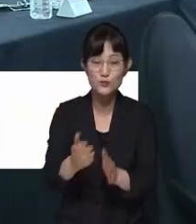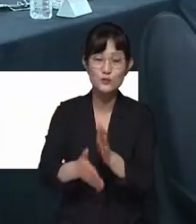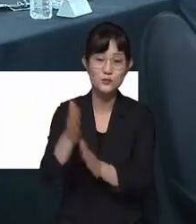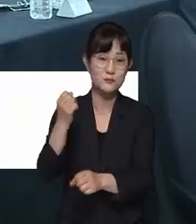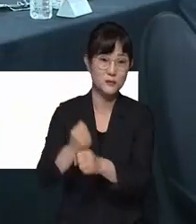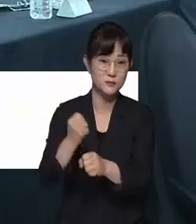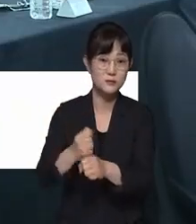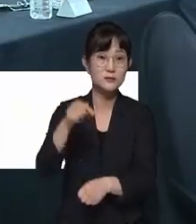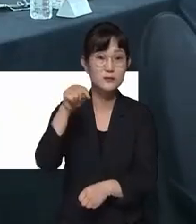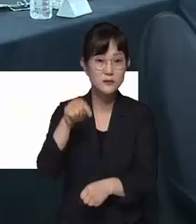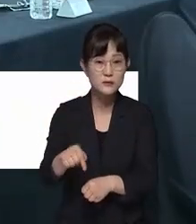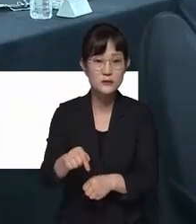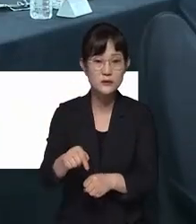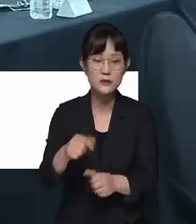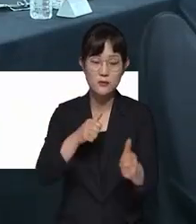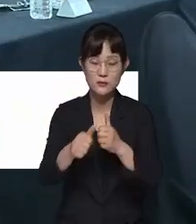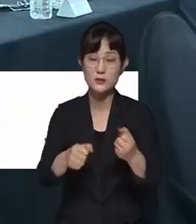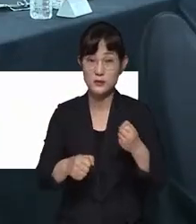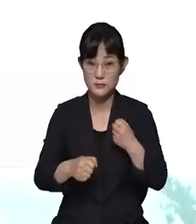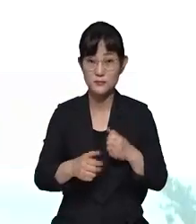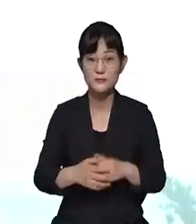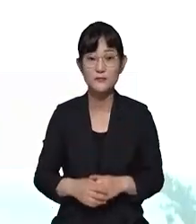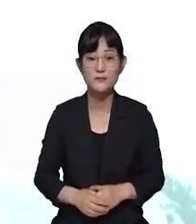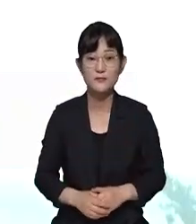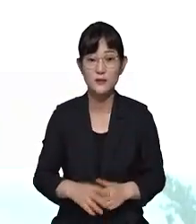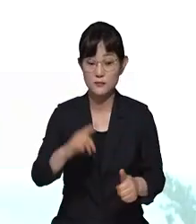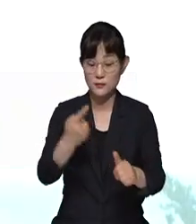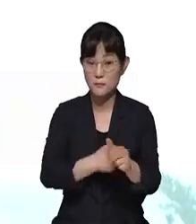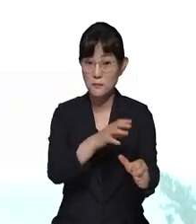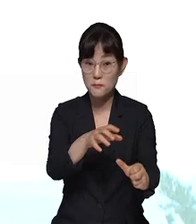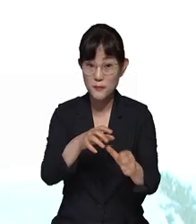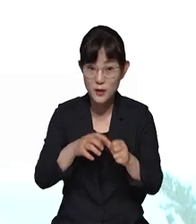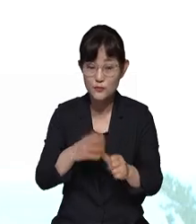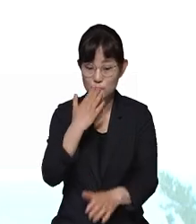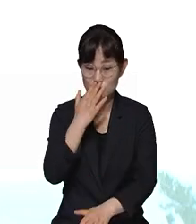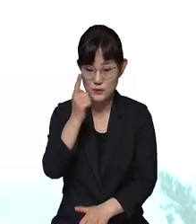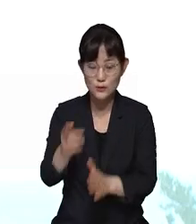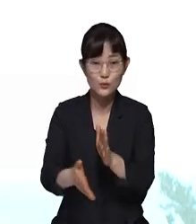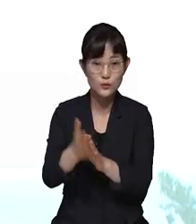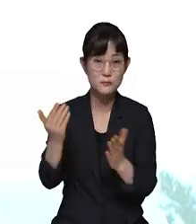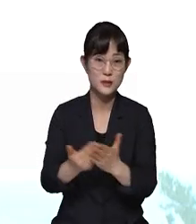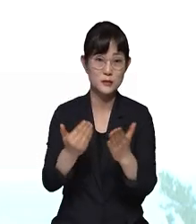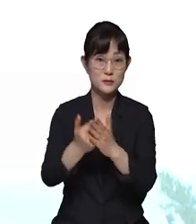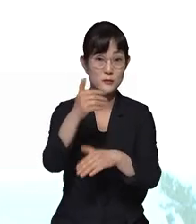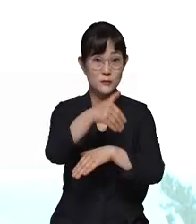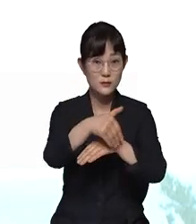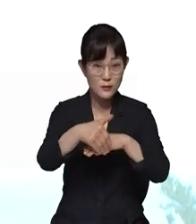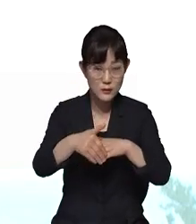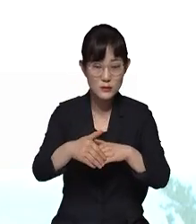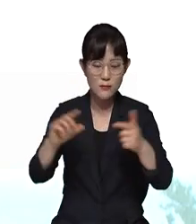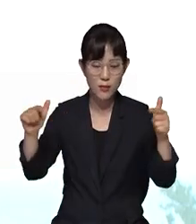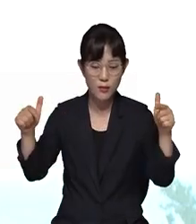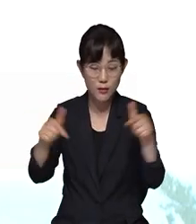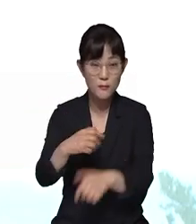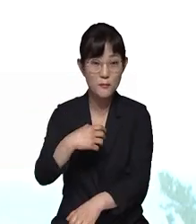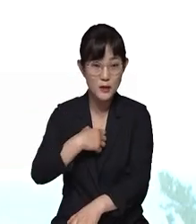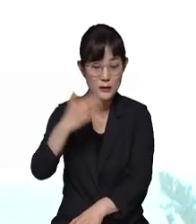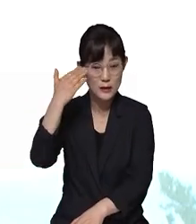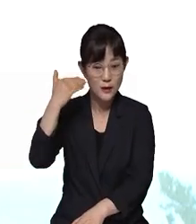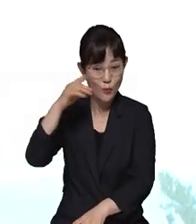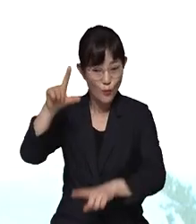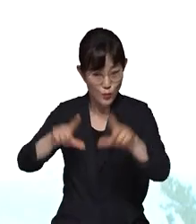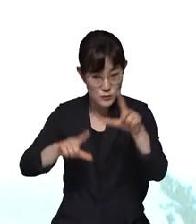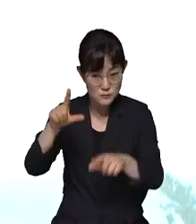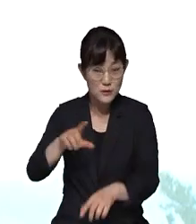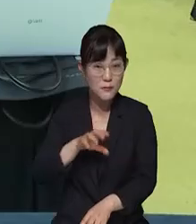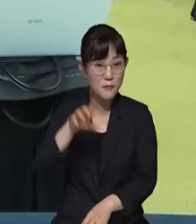도시를 만드는 것만이 유일한 경쟁력이라며 생태를 기반으로 한 순천의 도시발전 전략이 소멸을 걱정하는 대한민국 도시